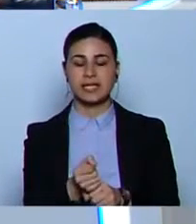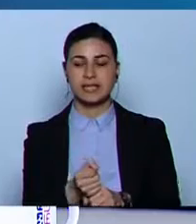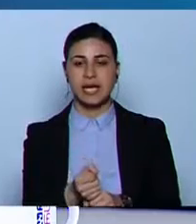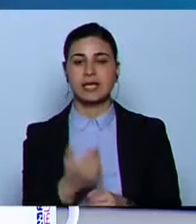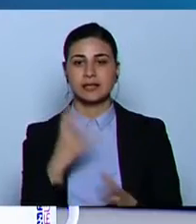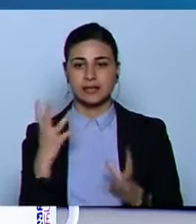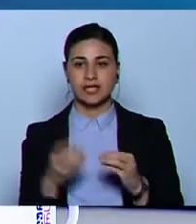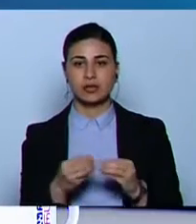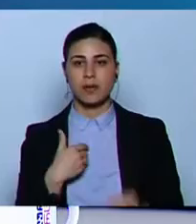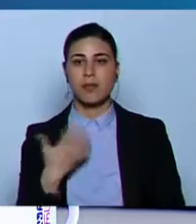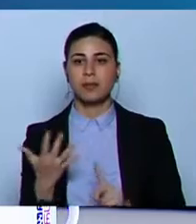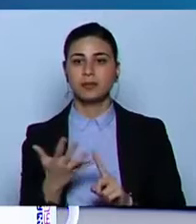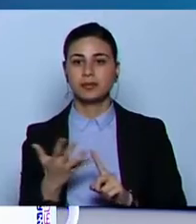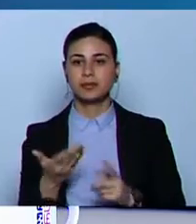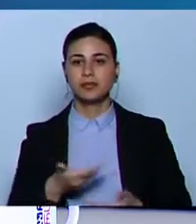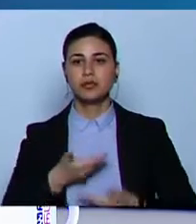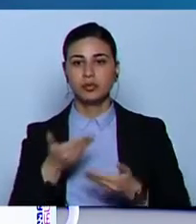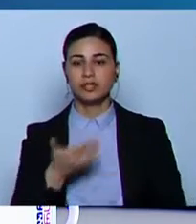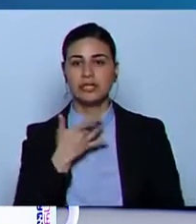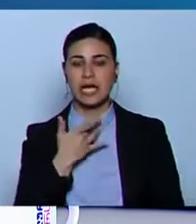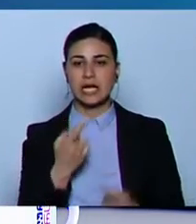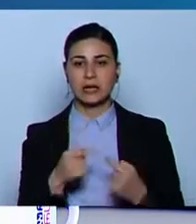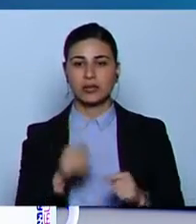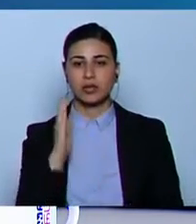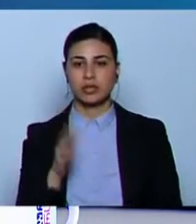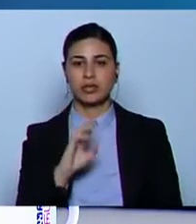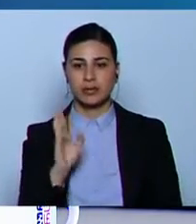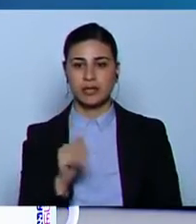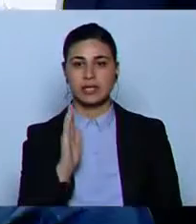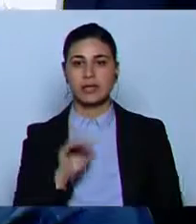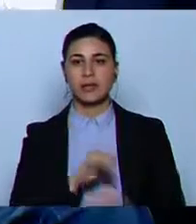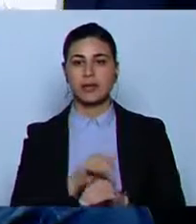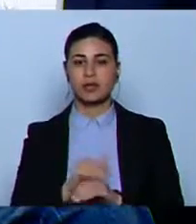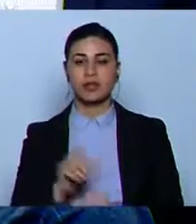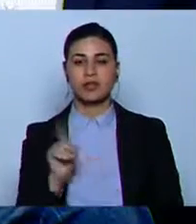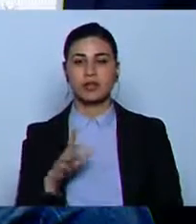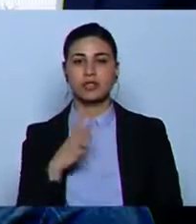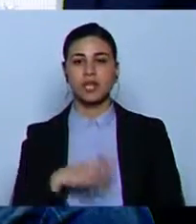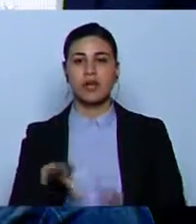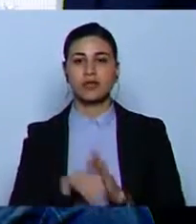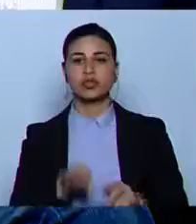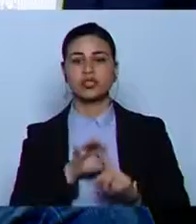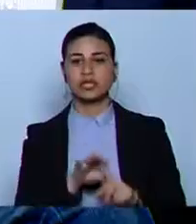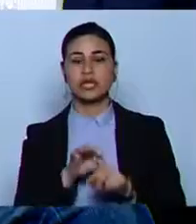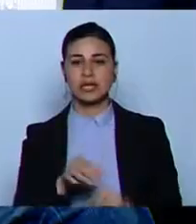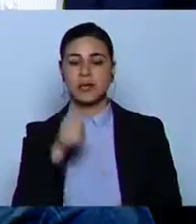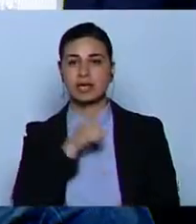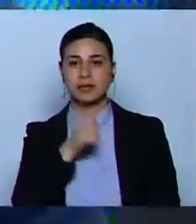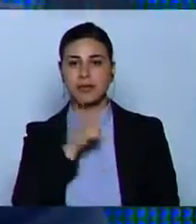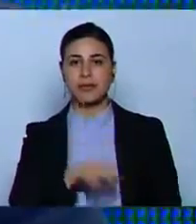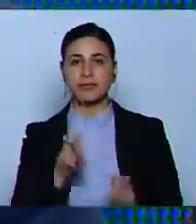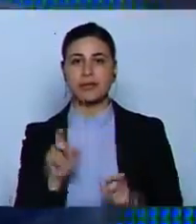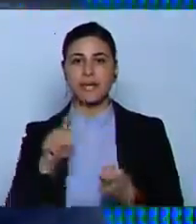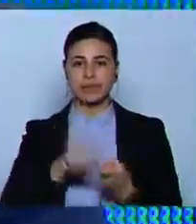არის მეხუთე მოწვევის საკრებულოა ახლა და ფაქტობრივად გამოდის რომ საქართველოსში ტარდება ექსპერიმენტები